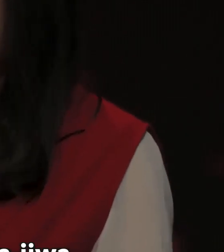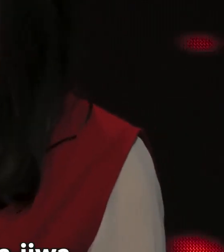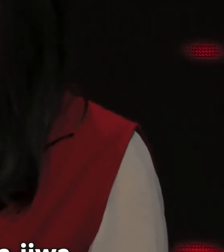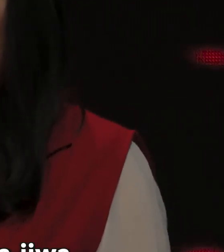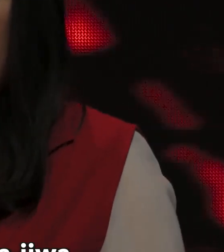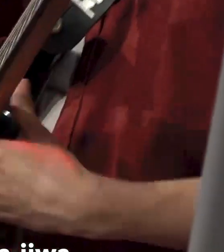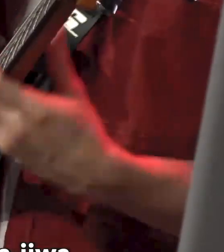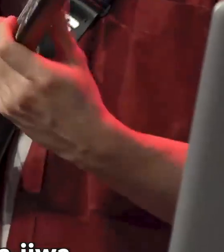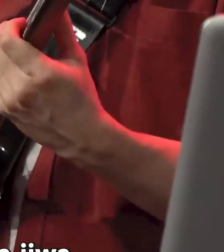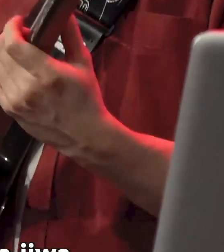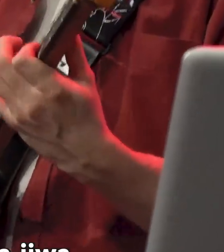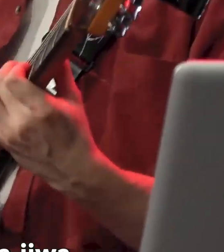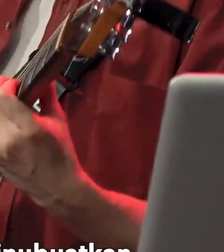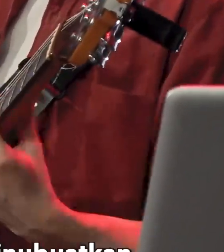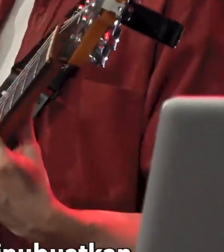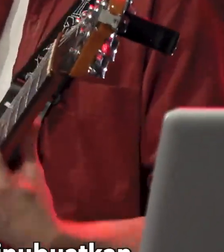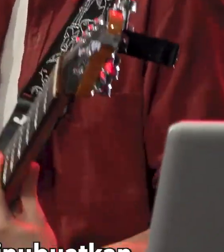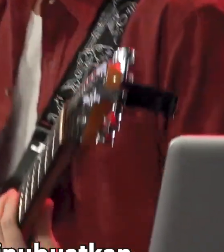jiwa-jiwa.